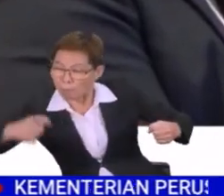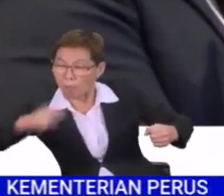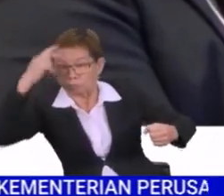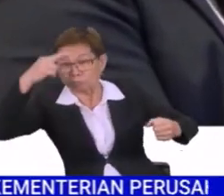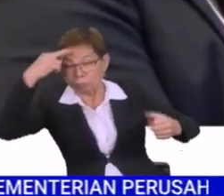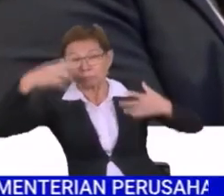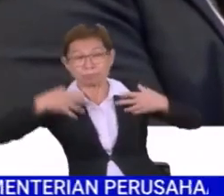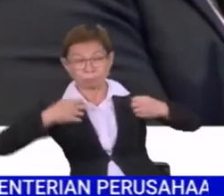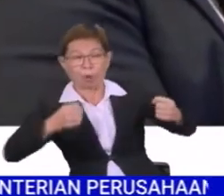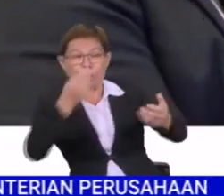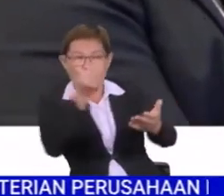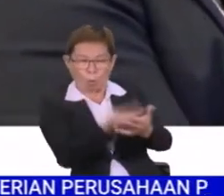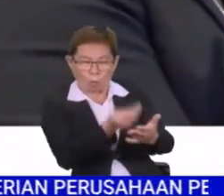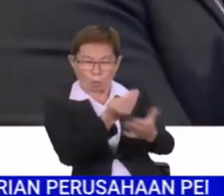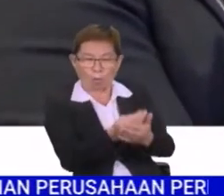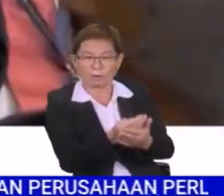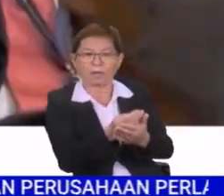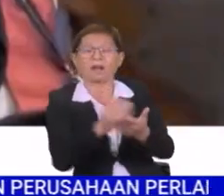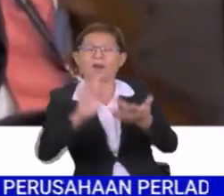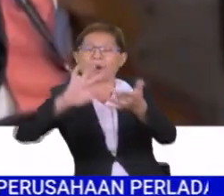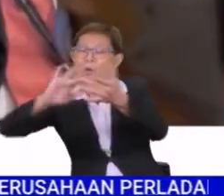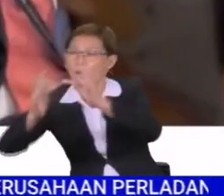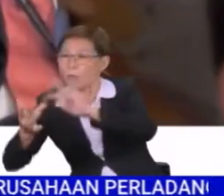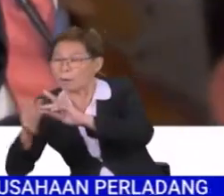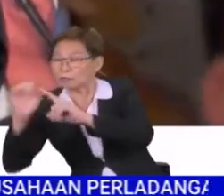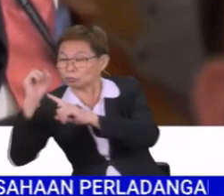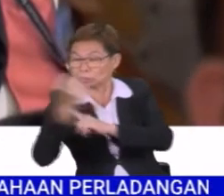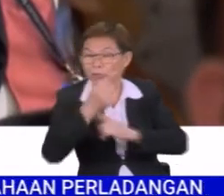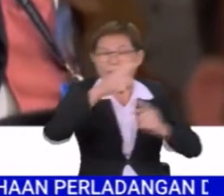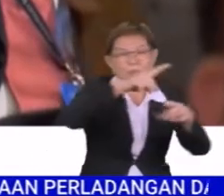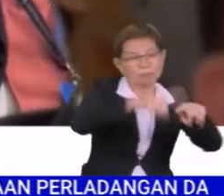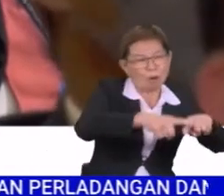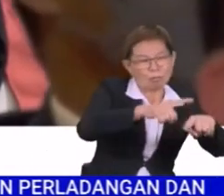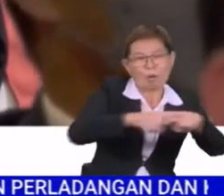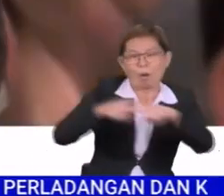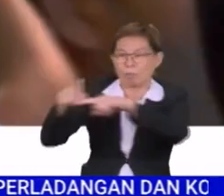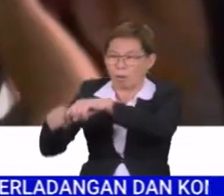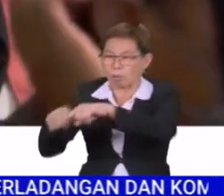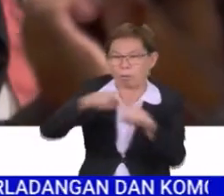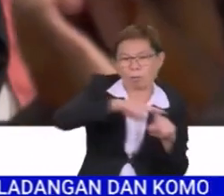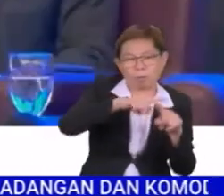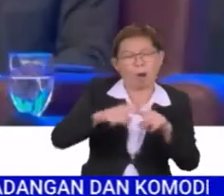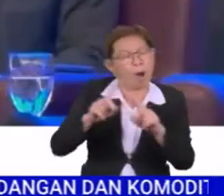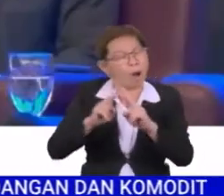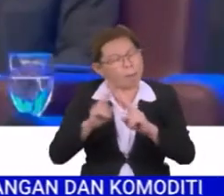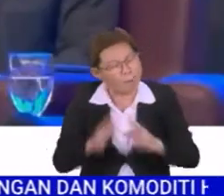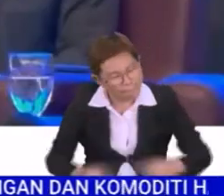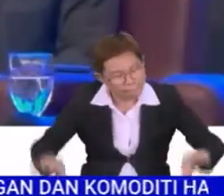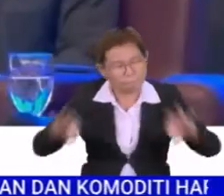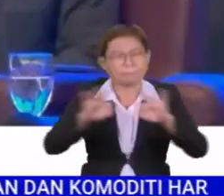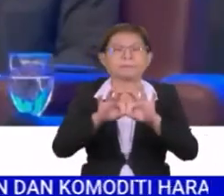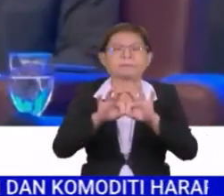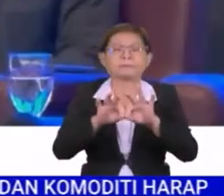Faktor kesihatan, kewangan dan hubungan sosial saling bergantung dengan begitu ketara.